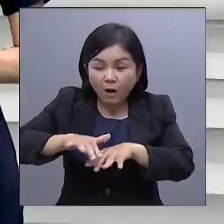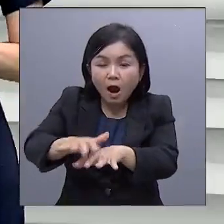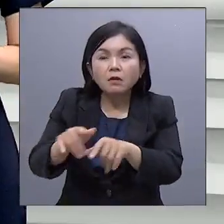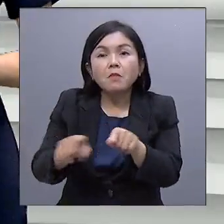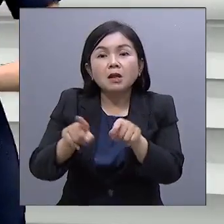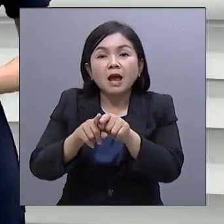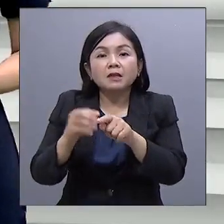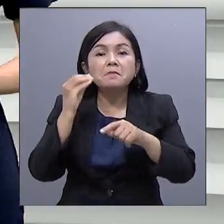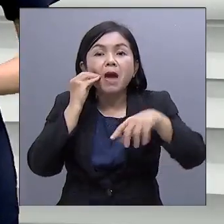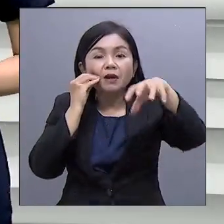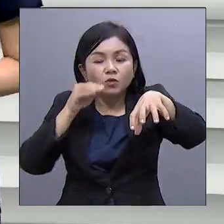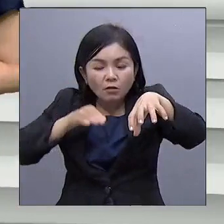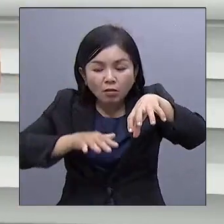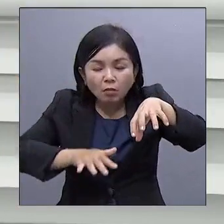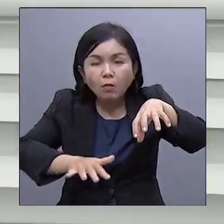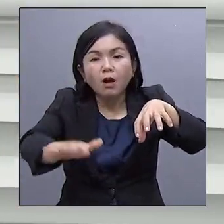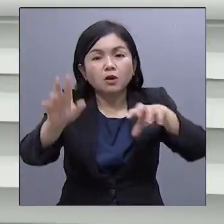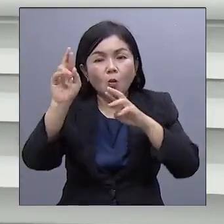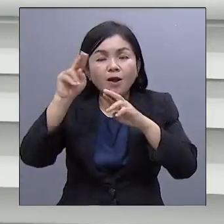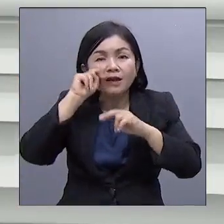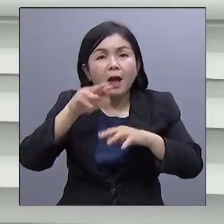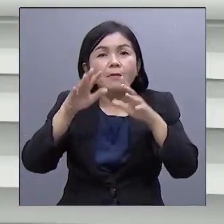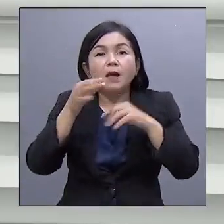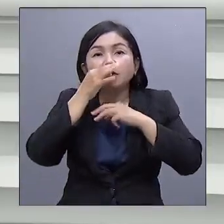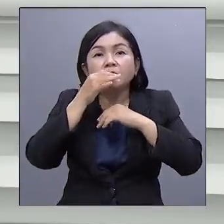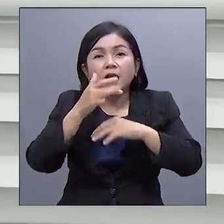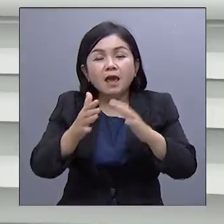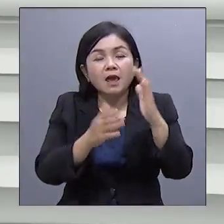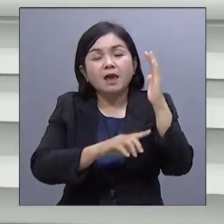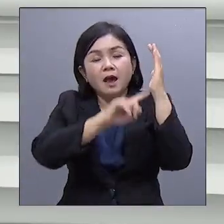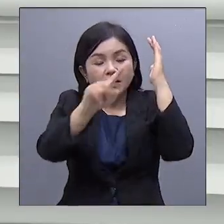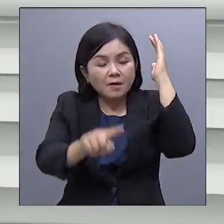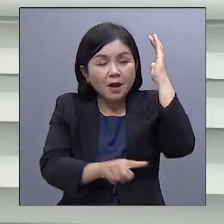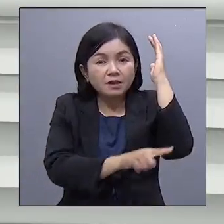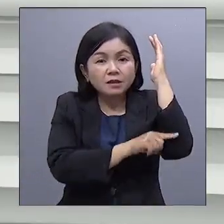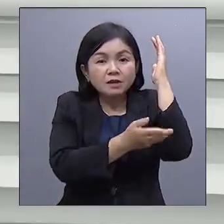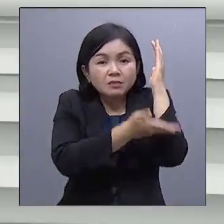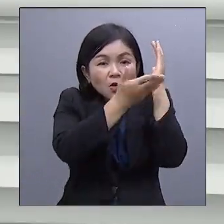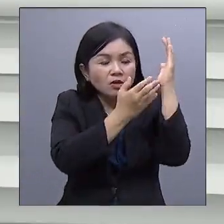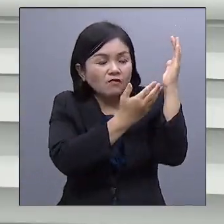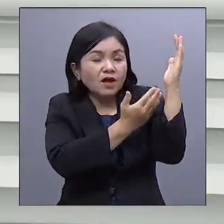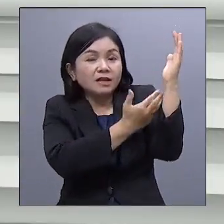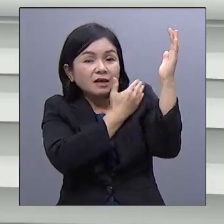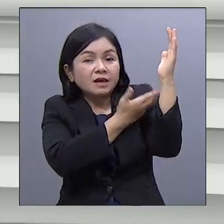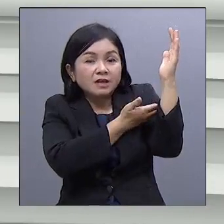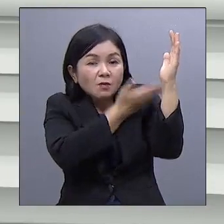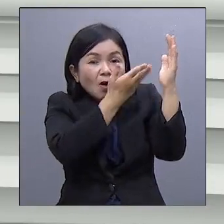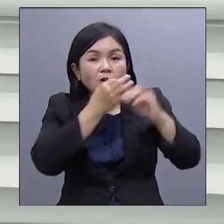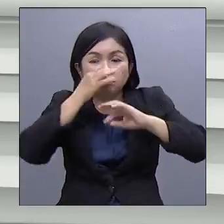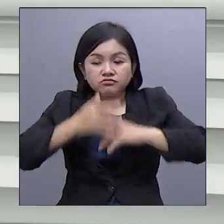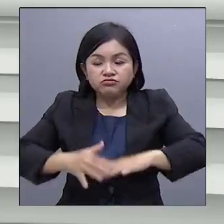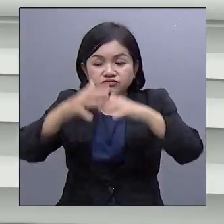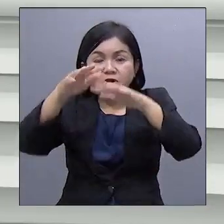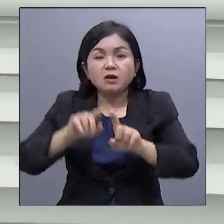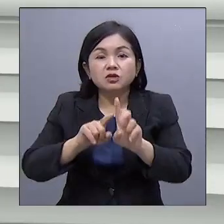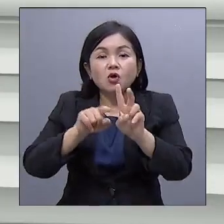ค่ะสำหรับคลื่นลมในทะเลนะคะทั้งบริเวณอันดามันตอนบนและก็อ่าวไทยตอนบนช่วงนี้ก็ยังคงมีคลื่นสูงประมาณ 2-3 เม